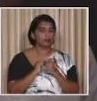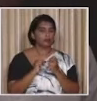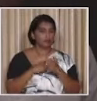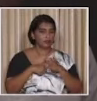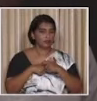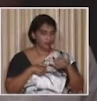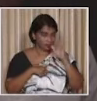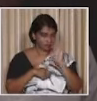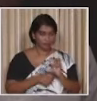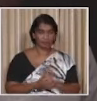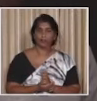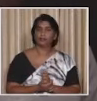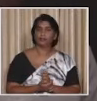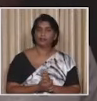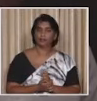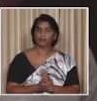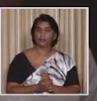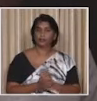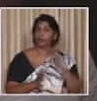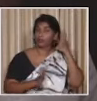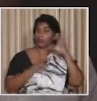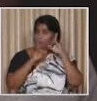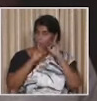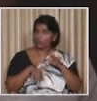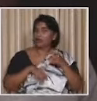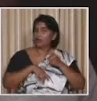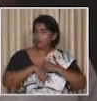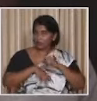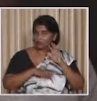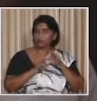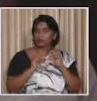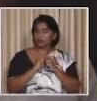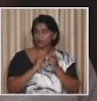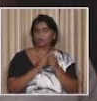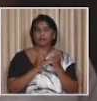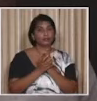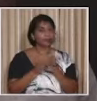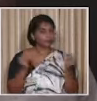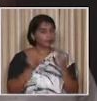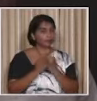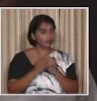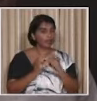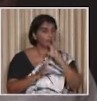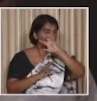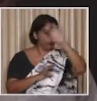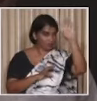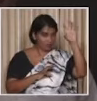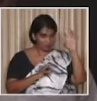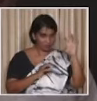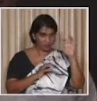ඇතිවෙච්ච අවස්ථාවක. ලෝකයේ මෙවැනි අවස්ථාවල අර්බුද විසඳලා තිබෙන රටවල්